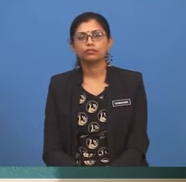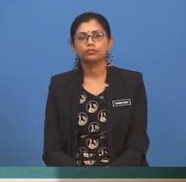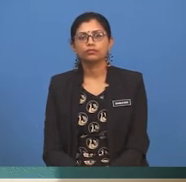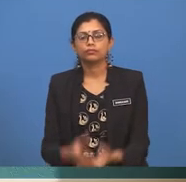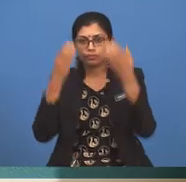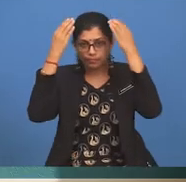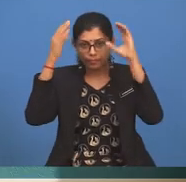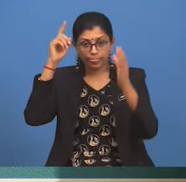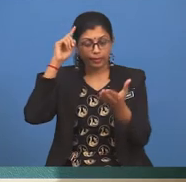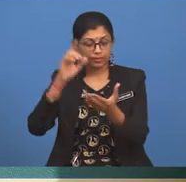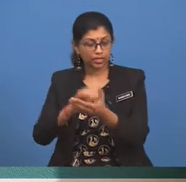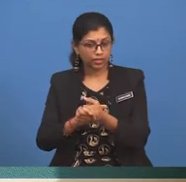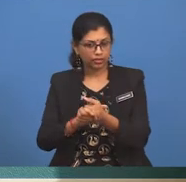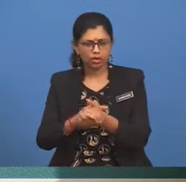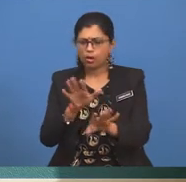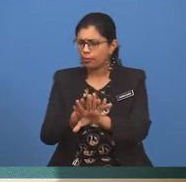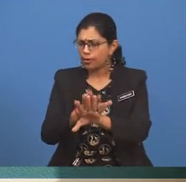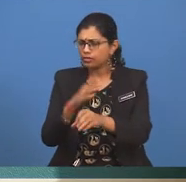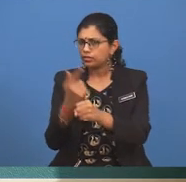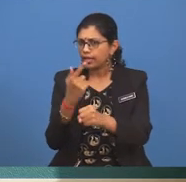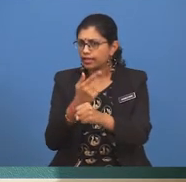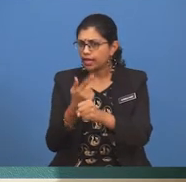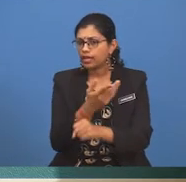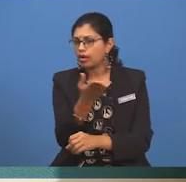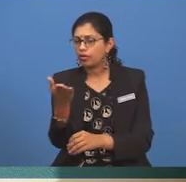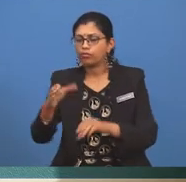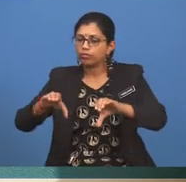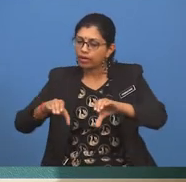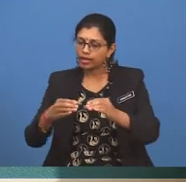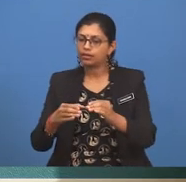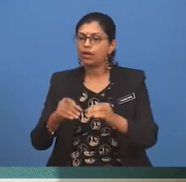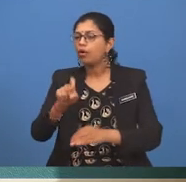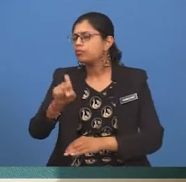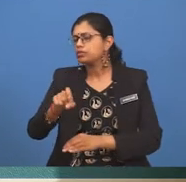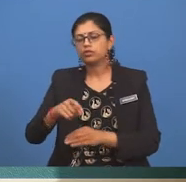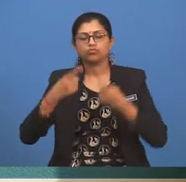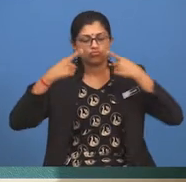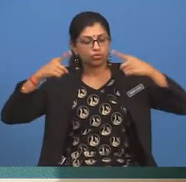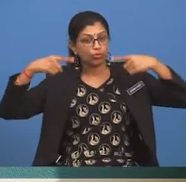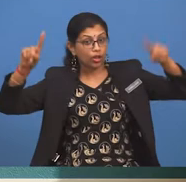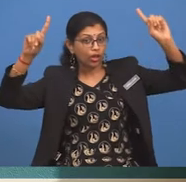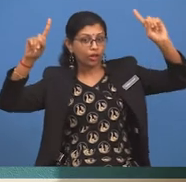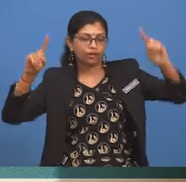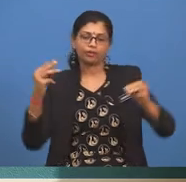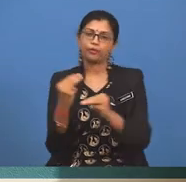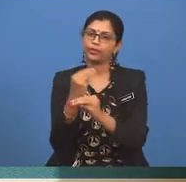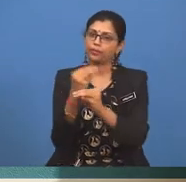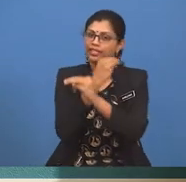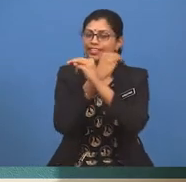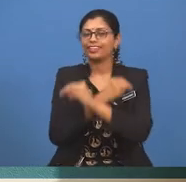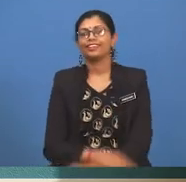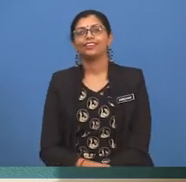percaya dengan latih tubi selepas ini, murid-murid lebih cemerlang di dalam mata